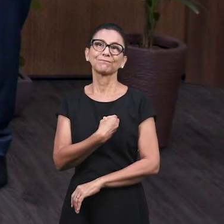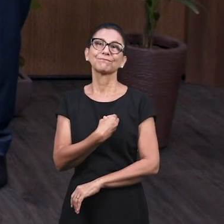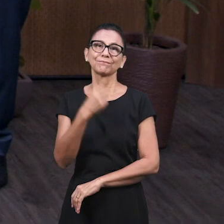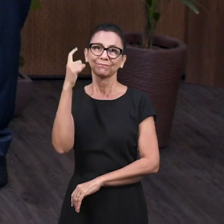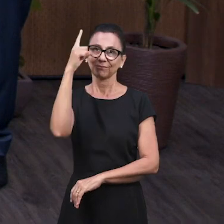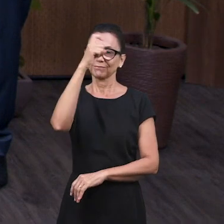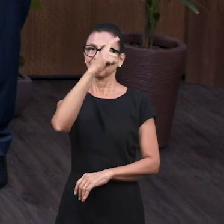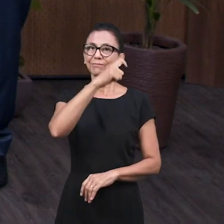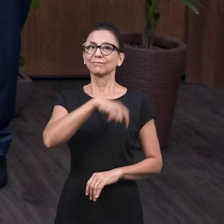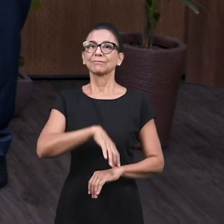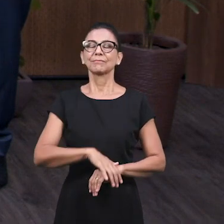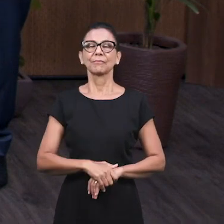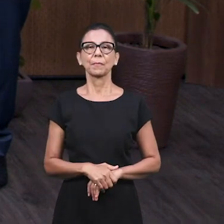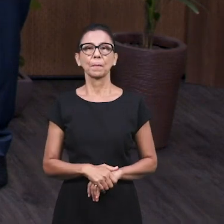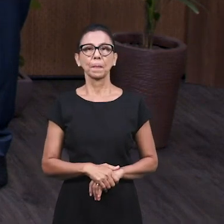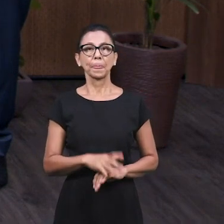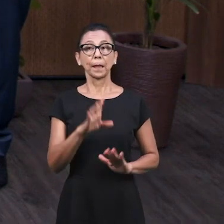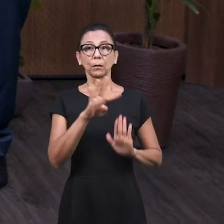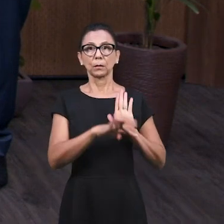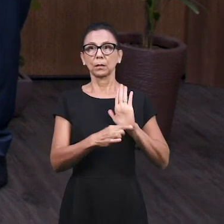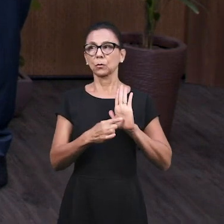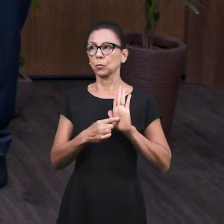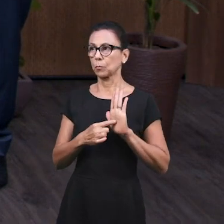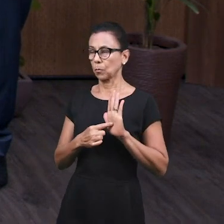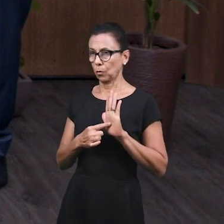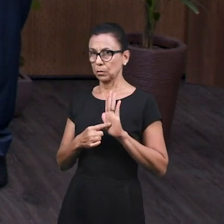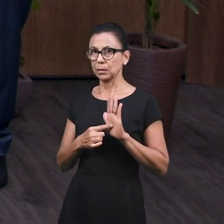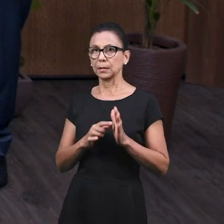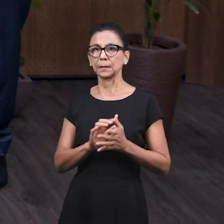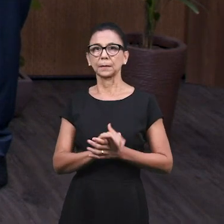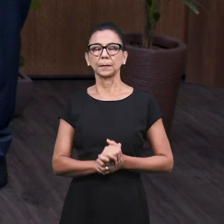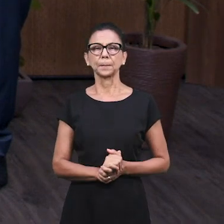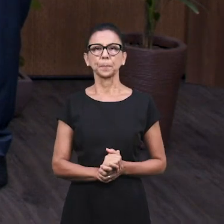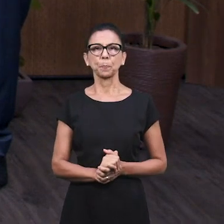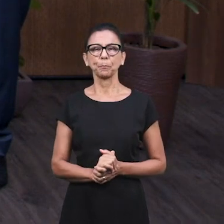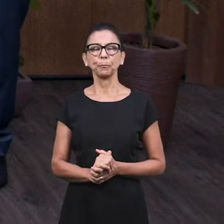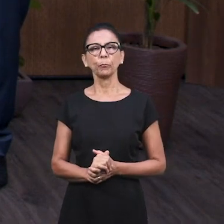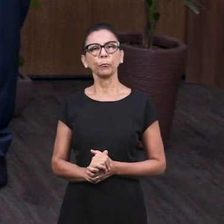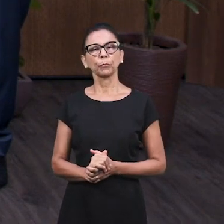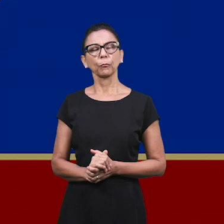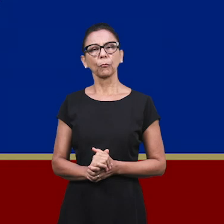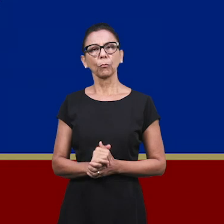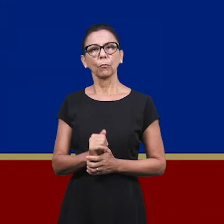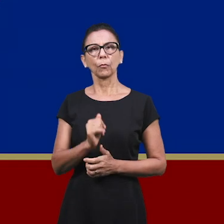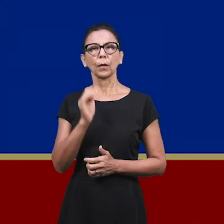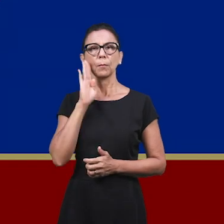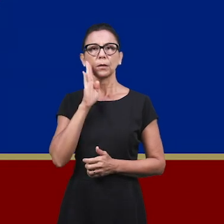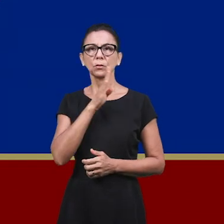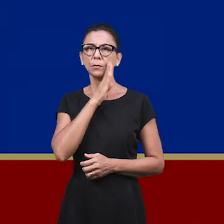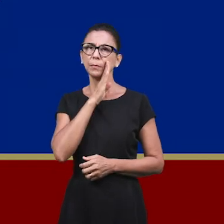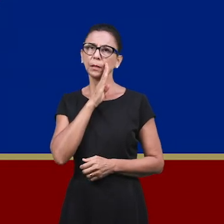pas, Pasteur Serge, dit qu'il était assis au bord du chemin,